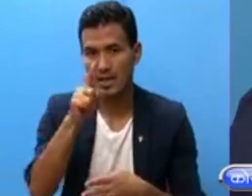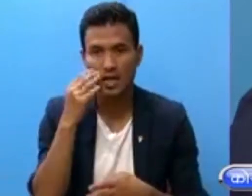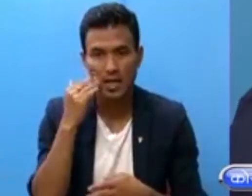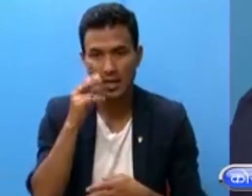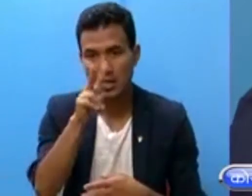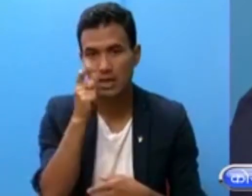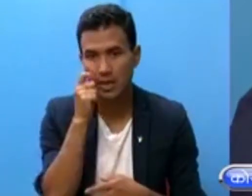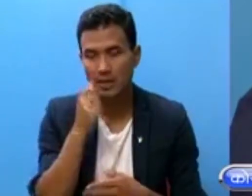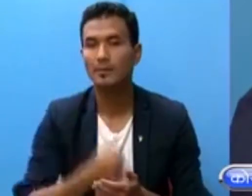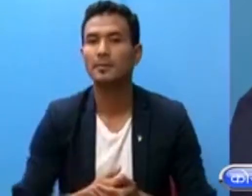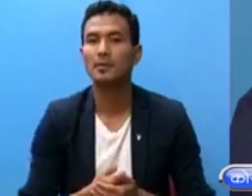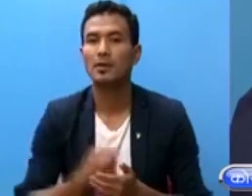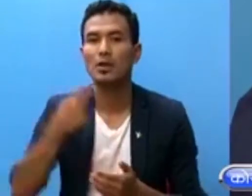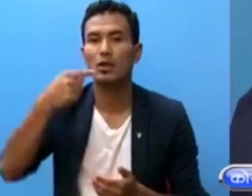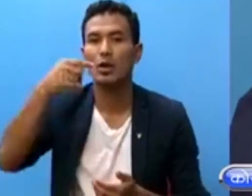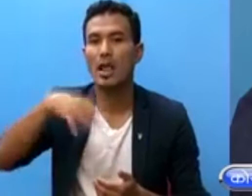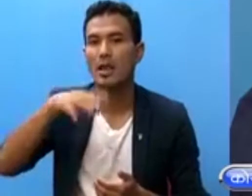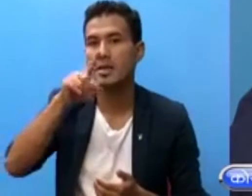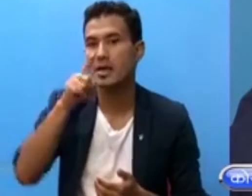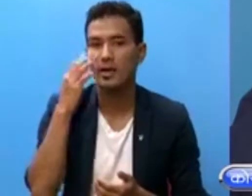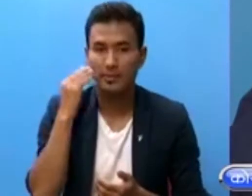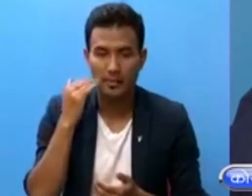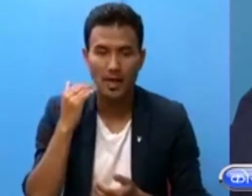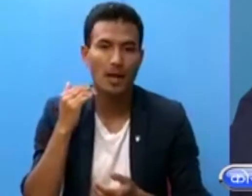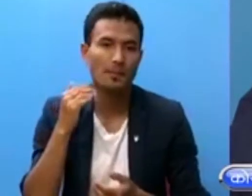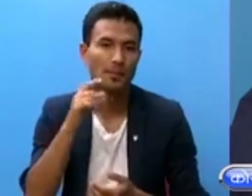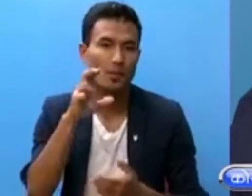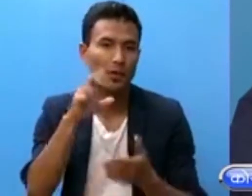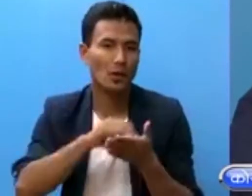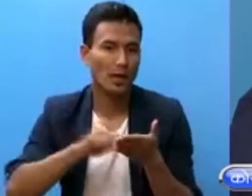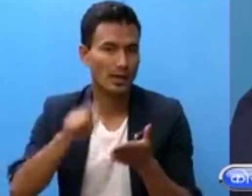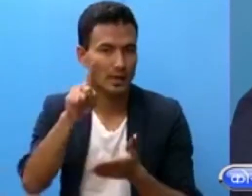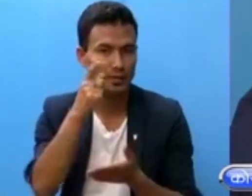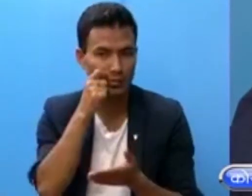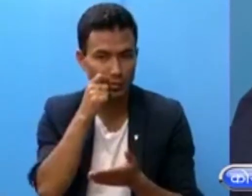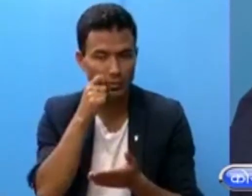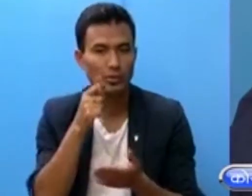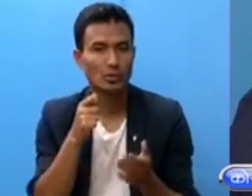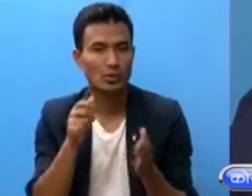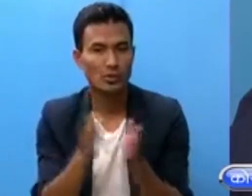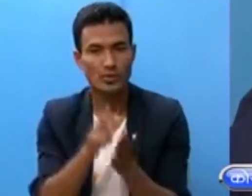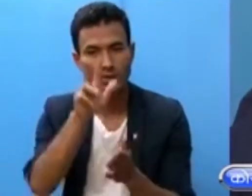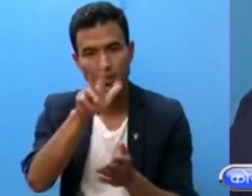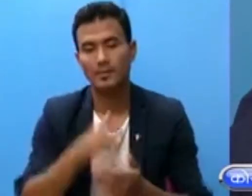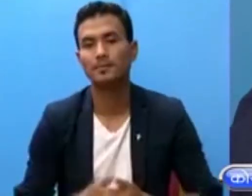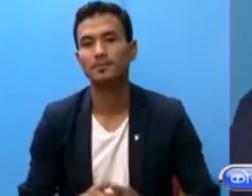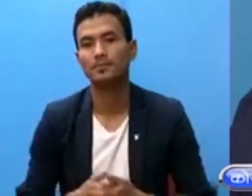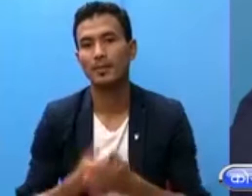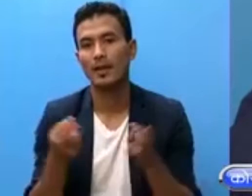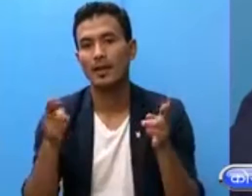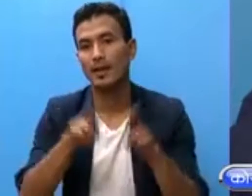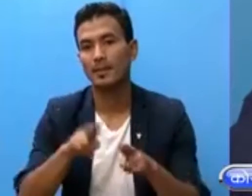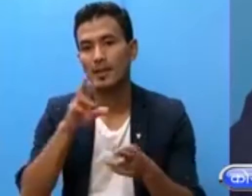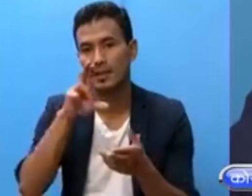1 महिला र 2 पुरुष, कैलालीको 1 महिला, दैलेखको 1 पुरुष गरी 8 जना। राप्ती